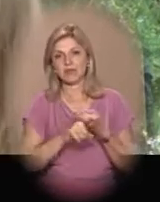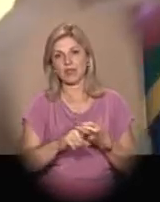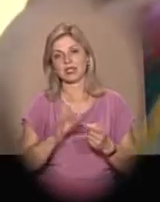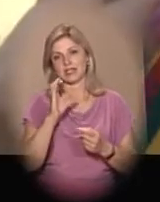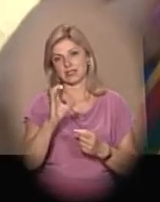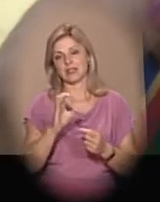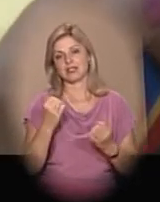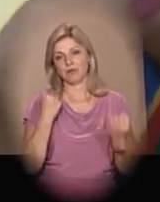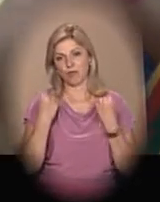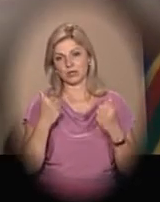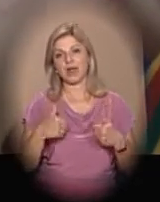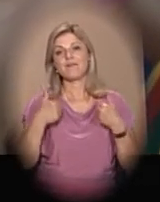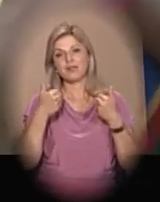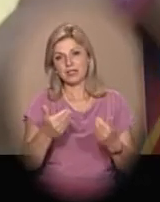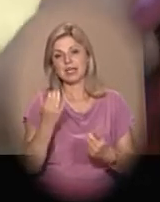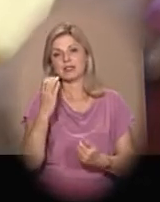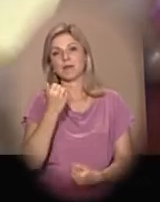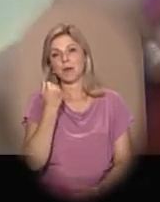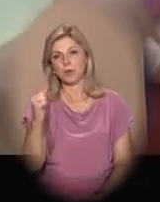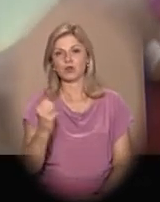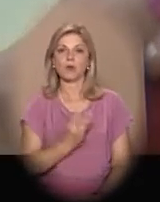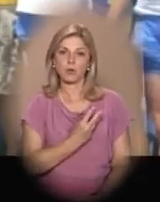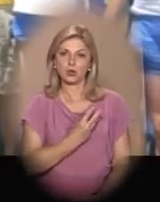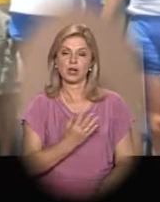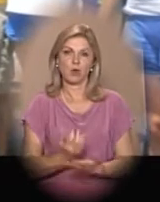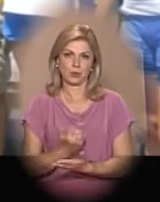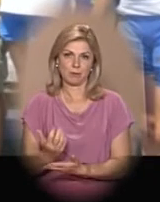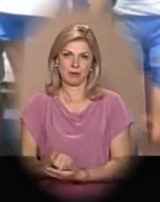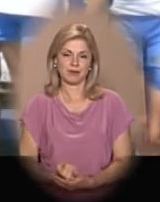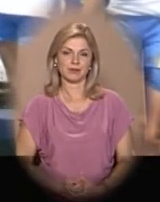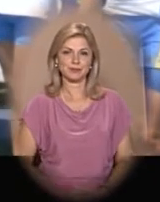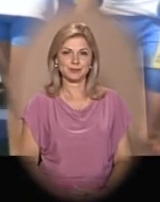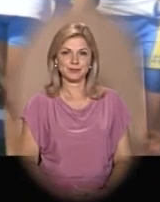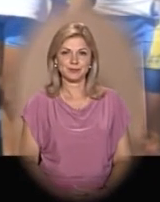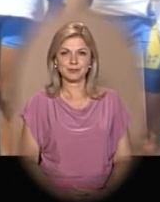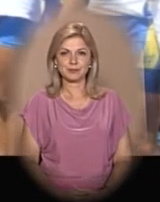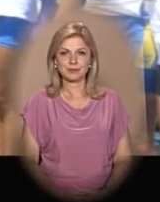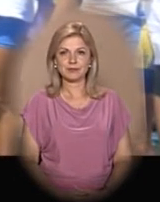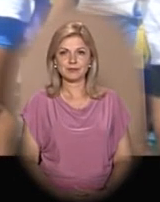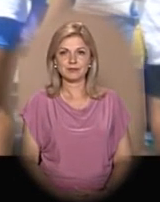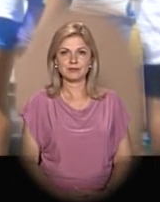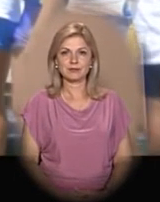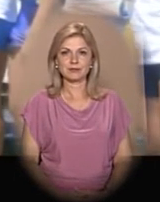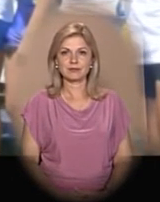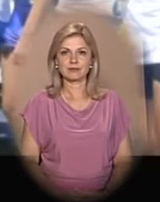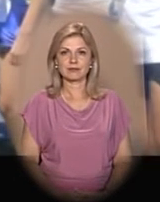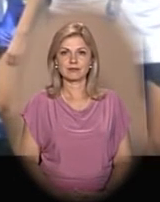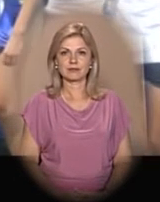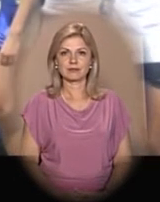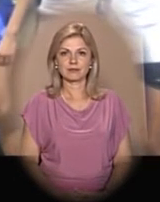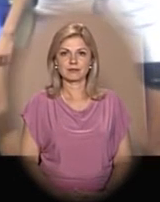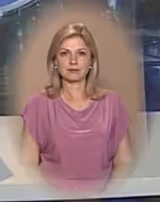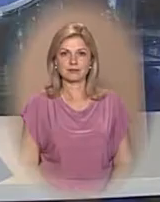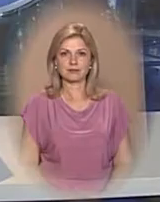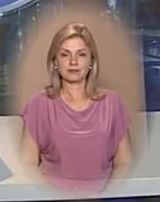спортом. Вітаємо з черговою перемогою і бажаємо подальших успіхів. Наталія Якобсон, Олександр Попов, телевізійні новини